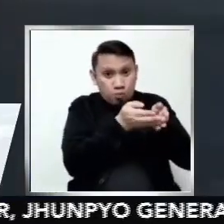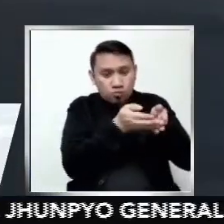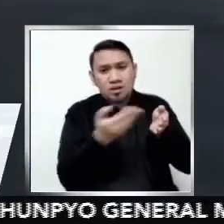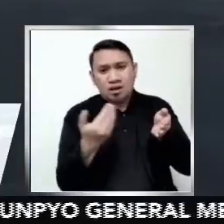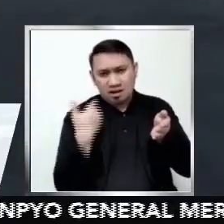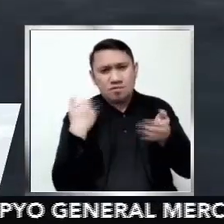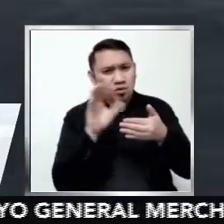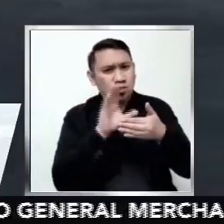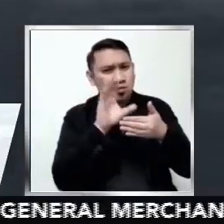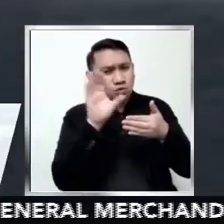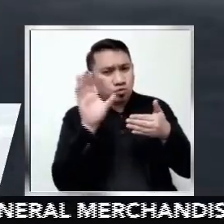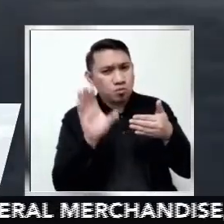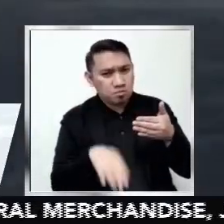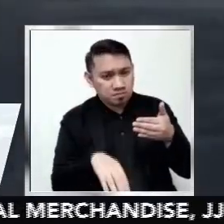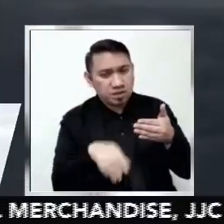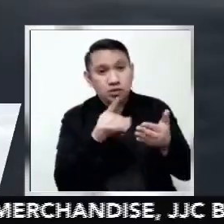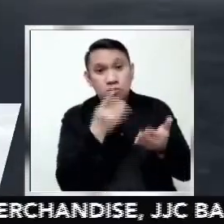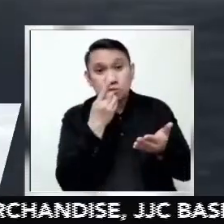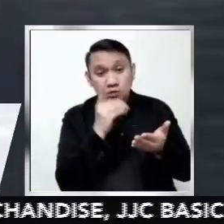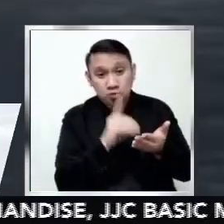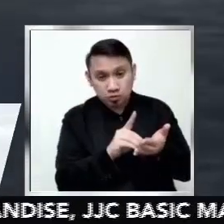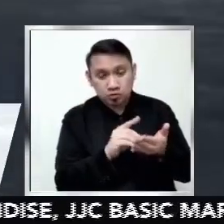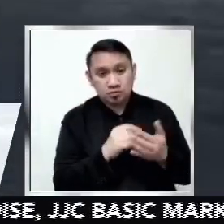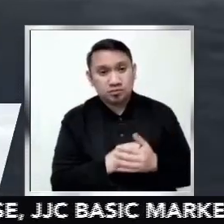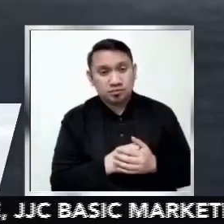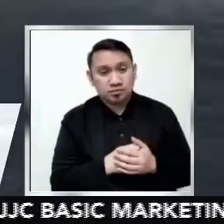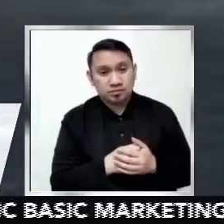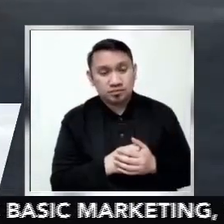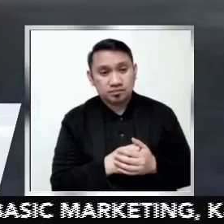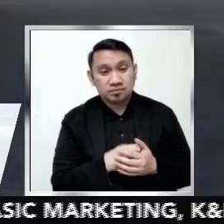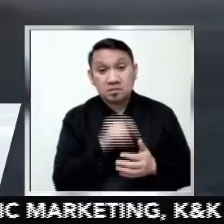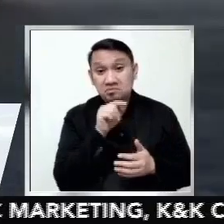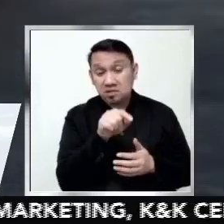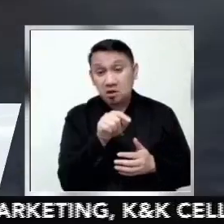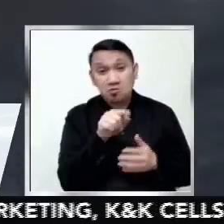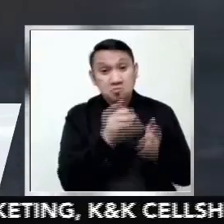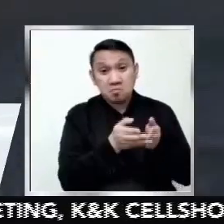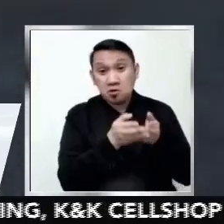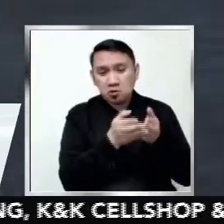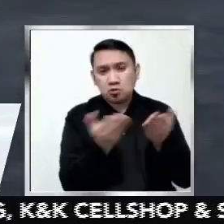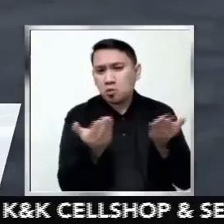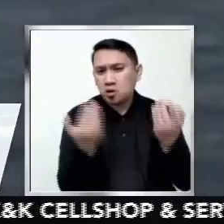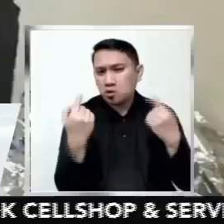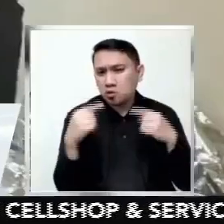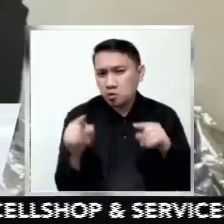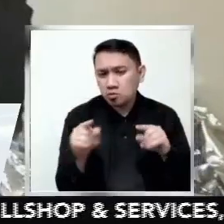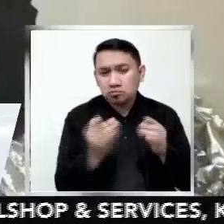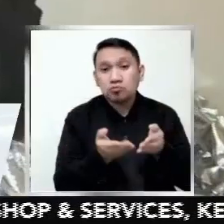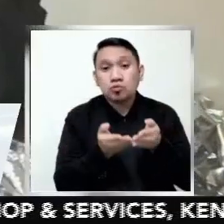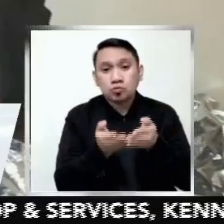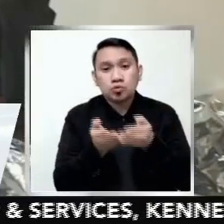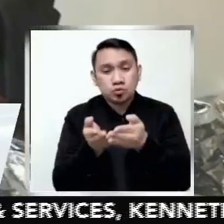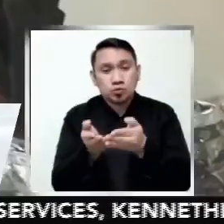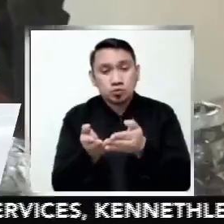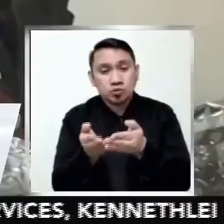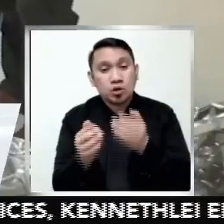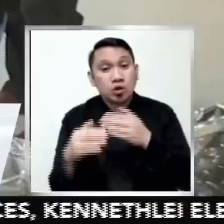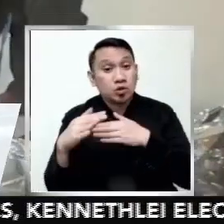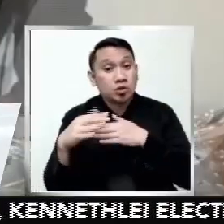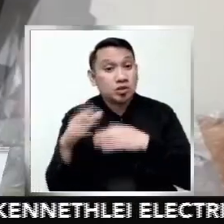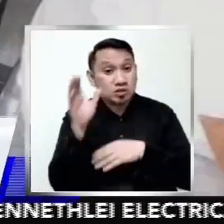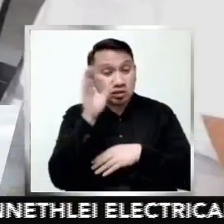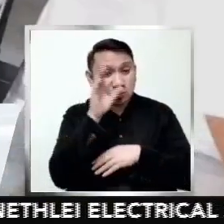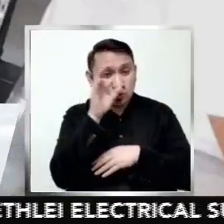tripulante at barko na hinihila na papuntang Cebu kung saan ito ida-dry dock. Ligtas ding nakauwi ang lahat